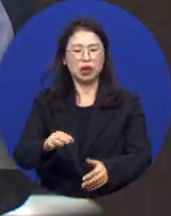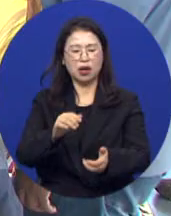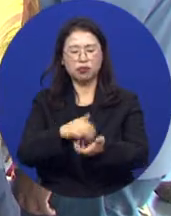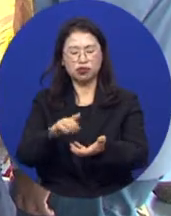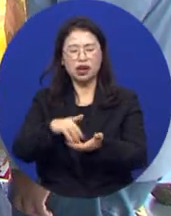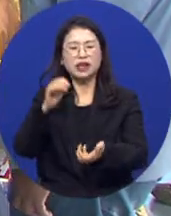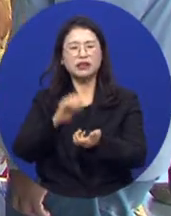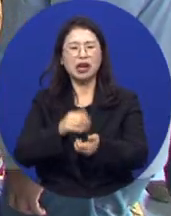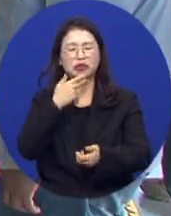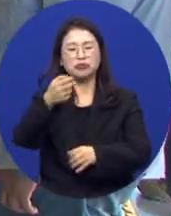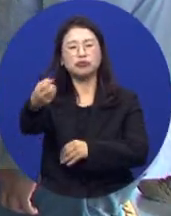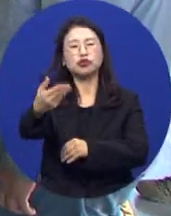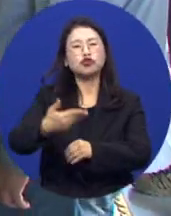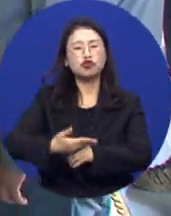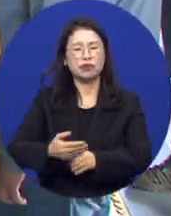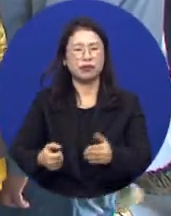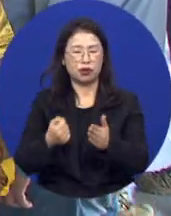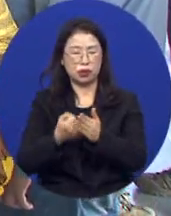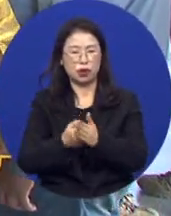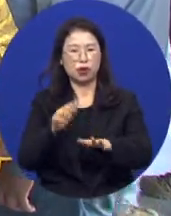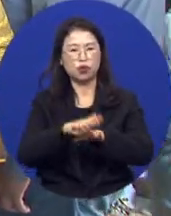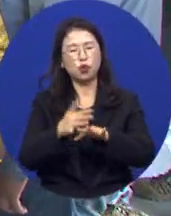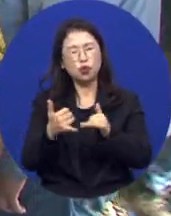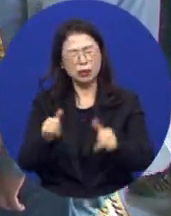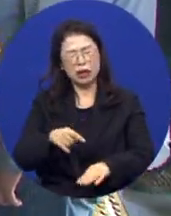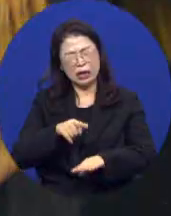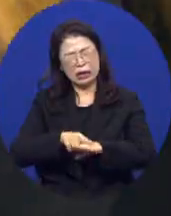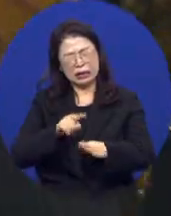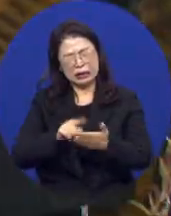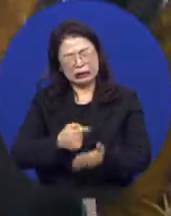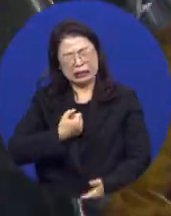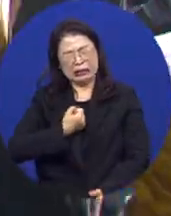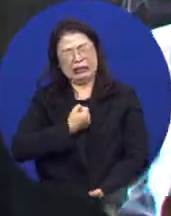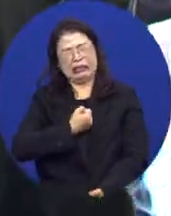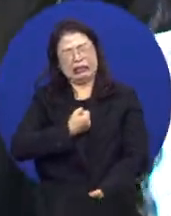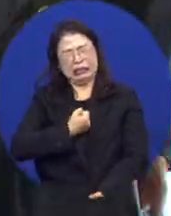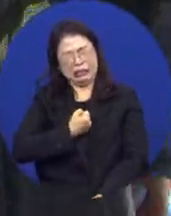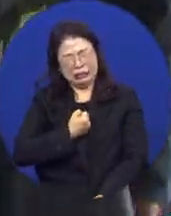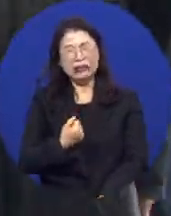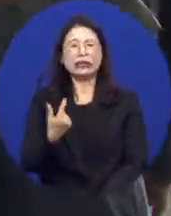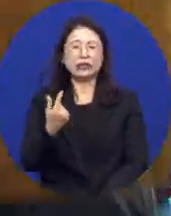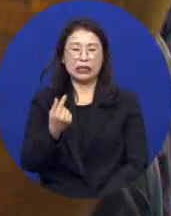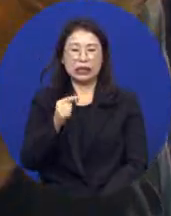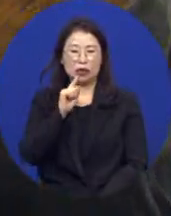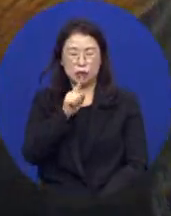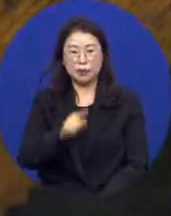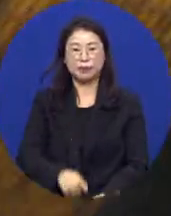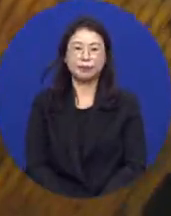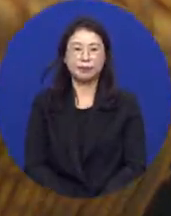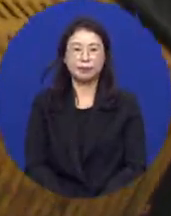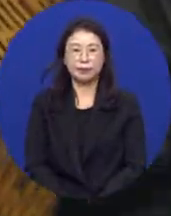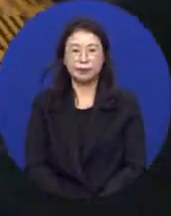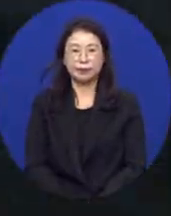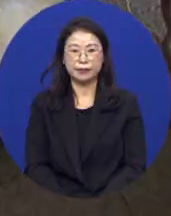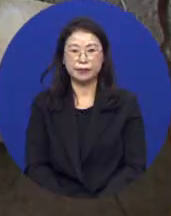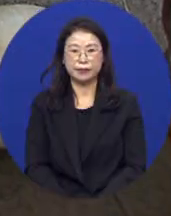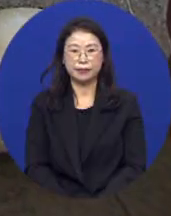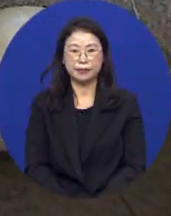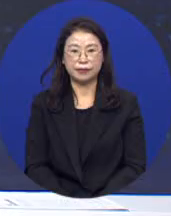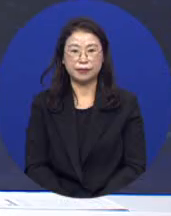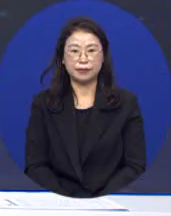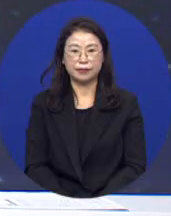없이 수입을 결정한 것은 농민들 가슴에 비수를 꽂는 것이라고 성토했습니다.